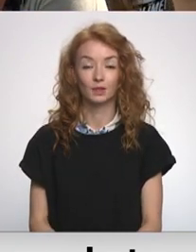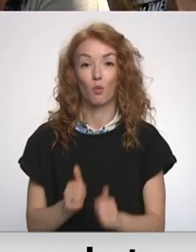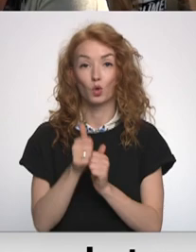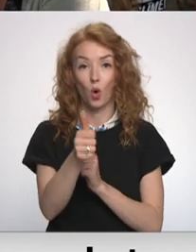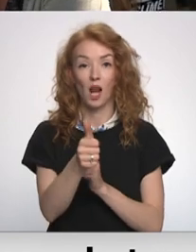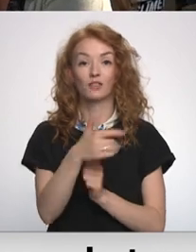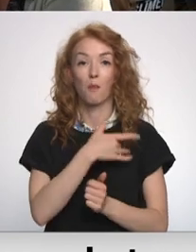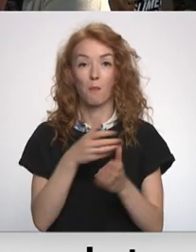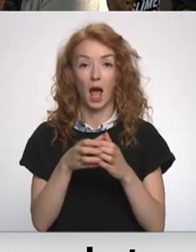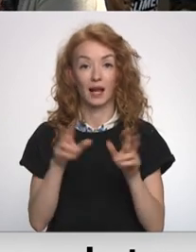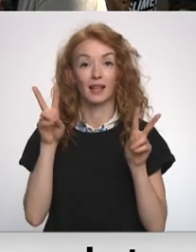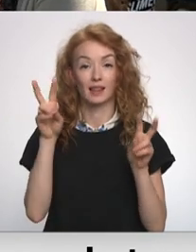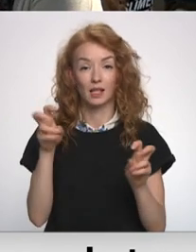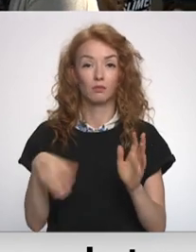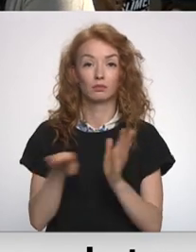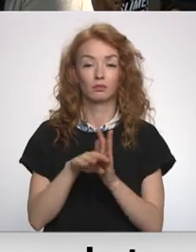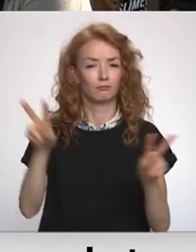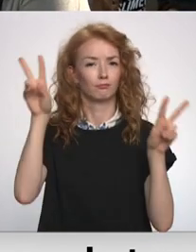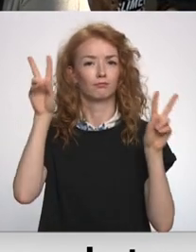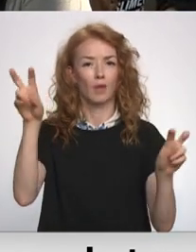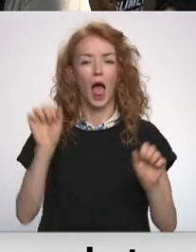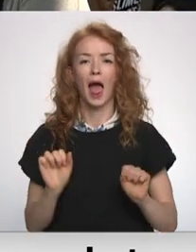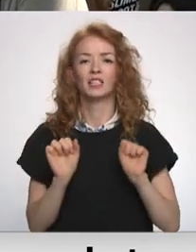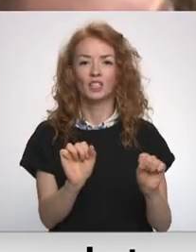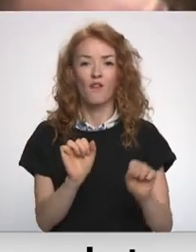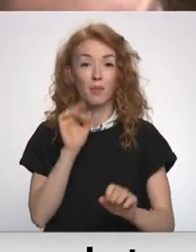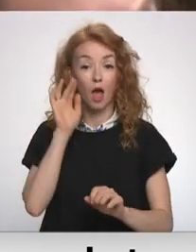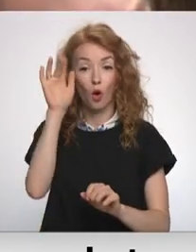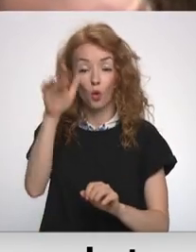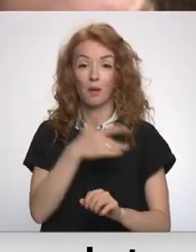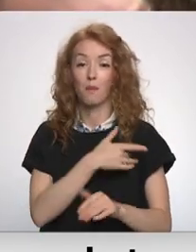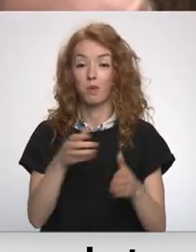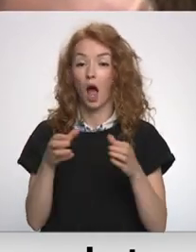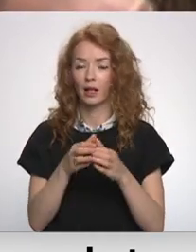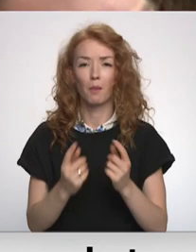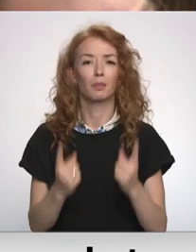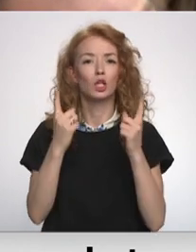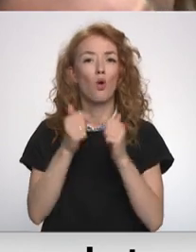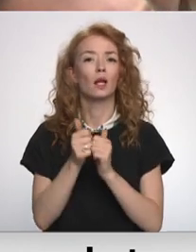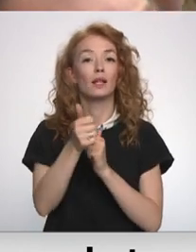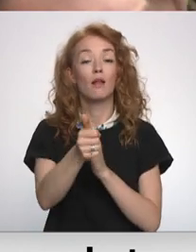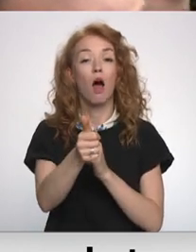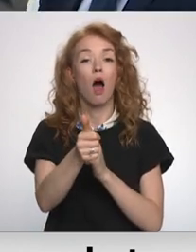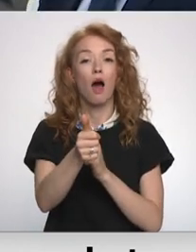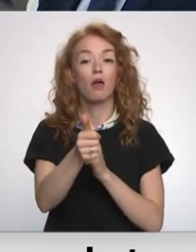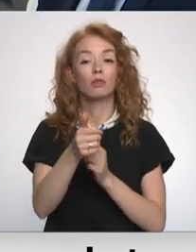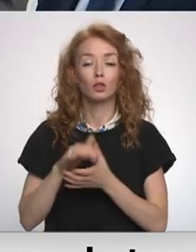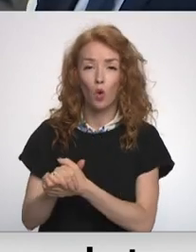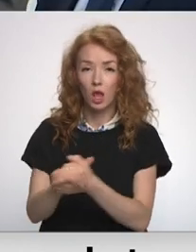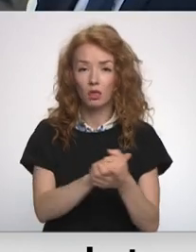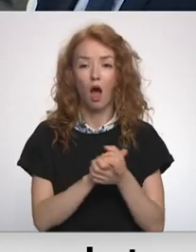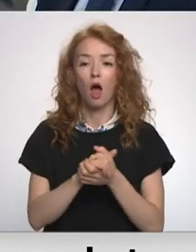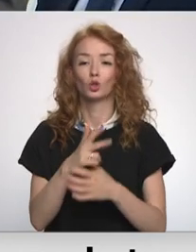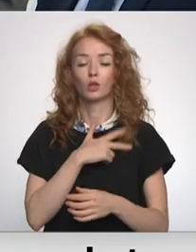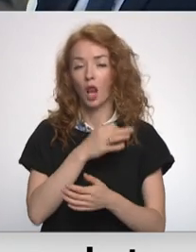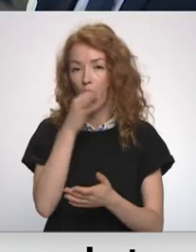Progresīvie Saeimas vēlēšanās startē ar saukli aizstāvam nākotni. Partija kā viena no prioritātēm izvirzījusi solidāru un sociāli